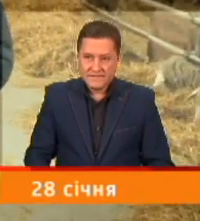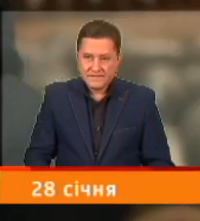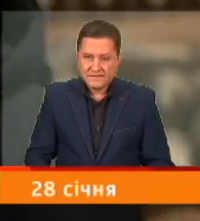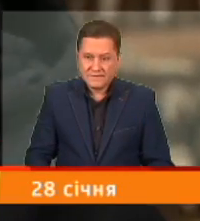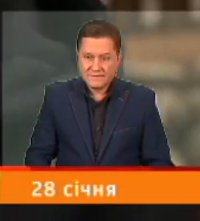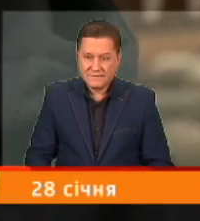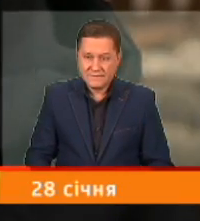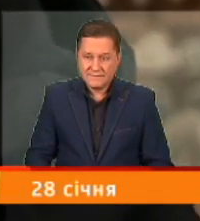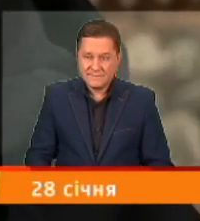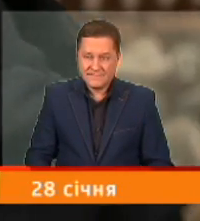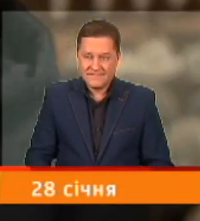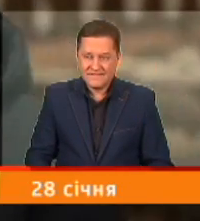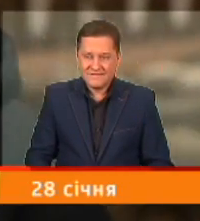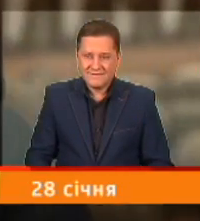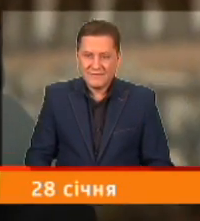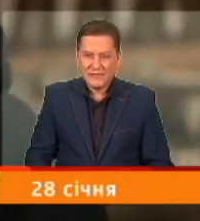Это